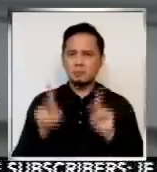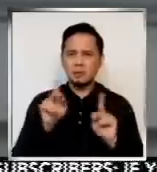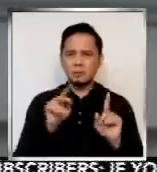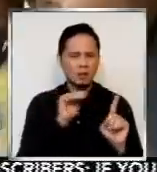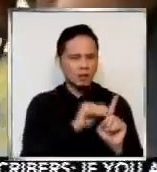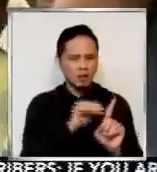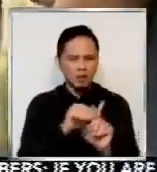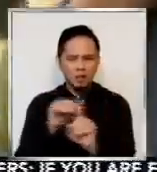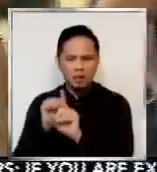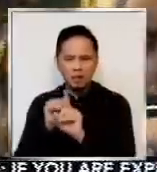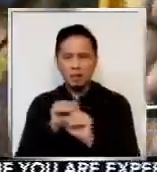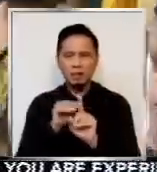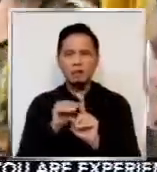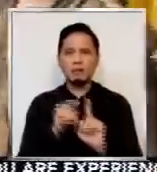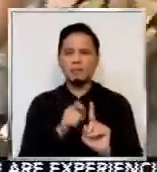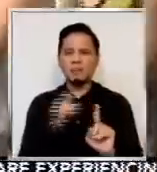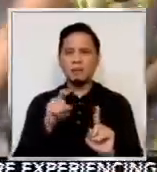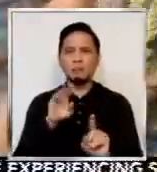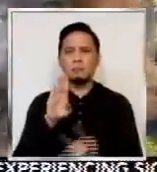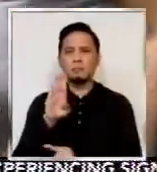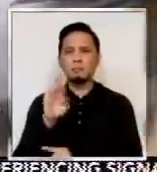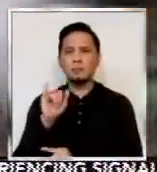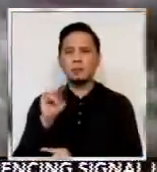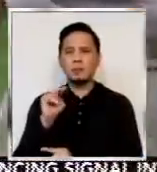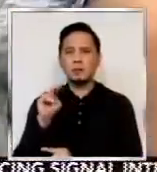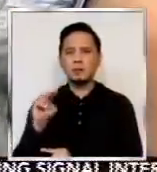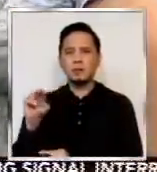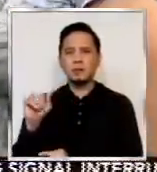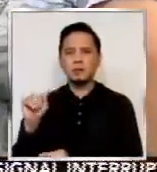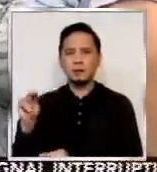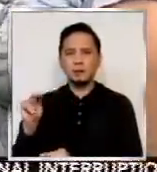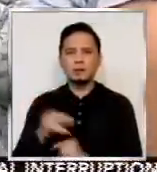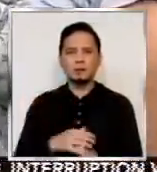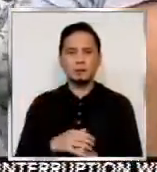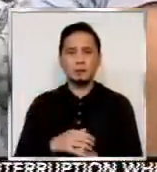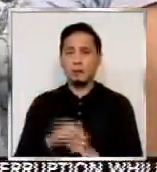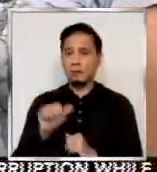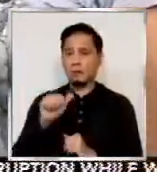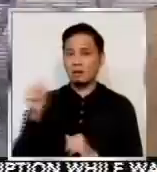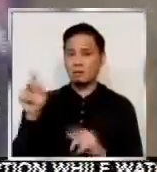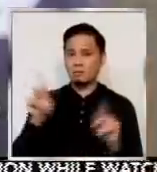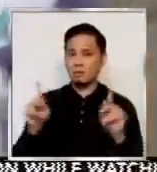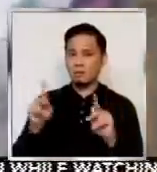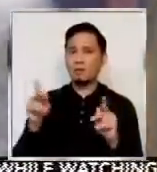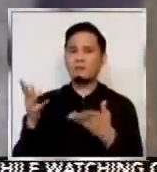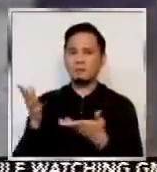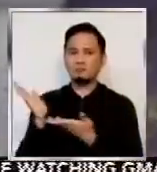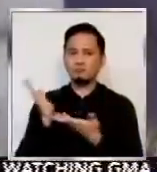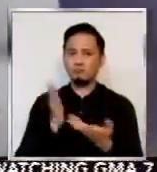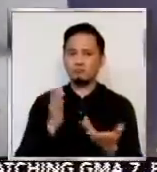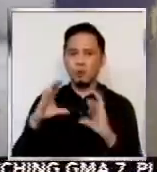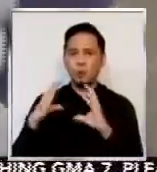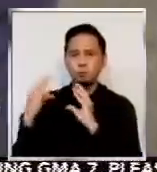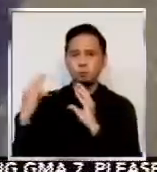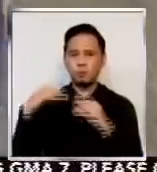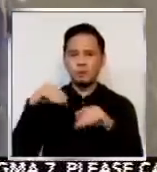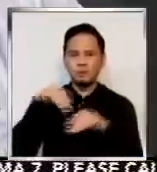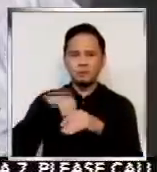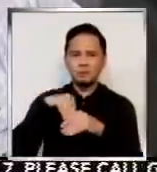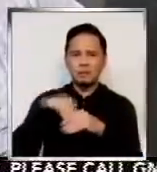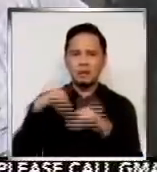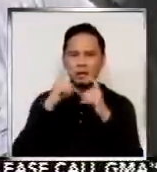po sa Binyan. May ibang residente na nag-turn over ng nabiling unan na may palaman na face mask. Karamihan daw sinunog